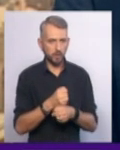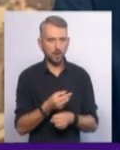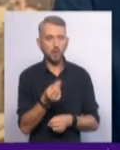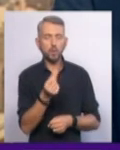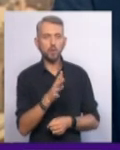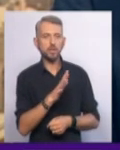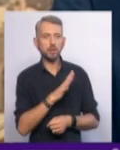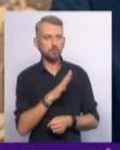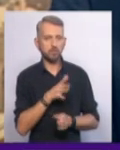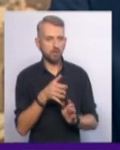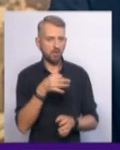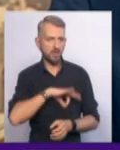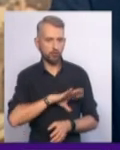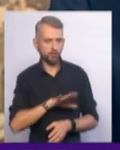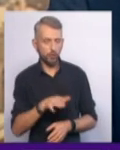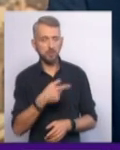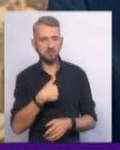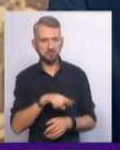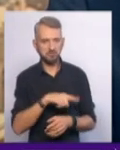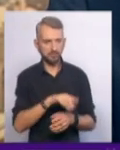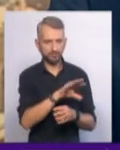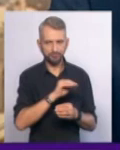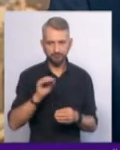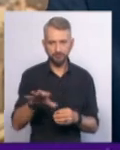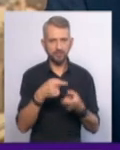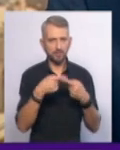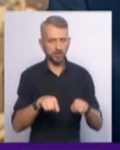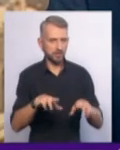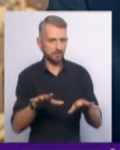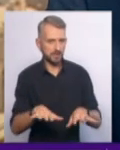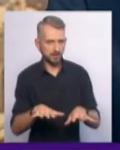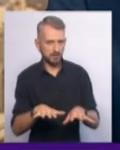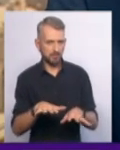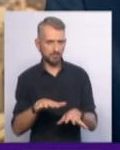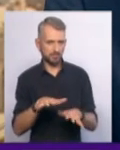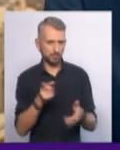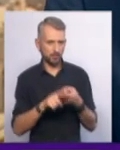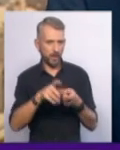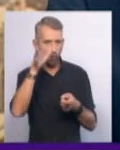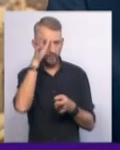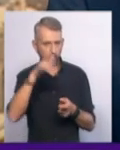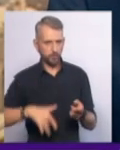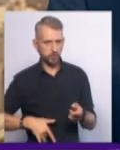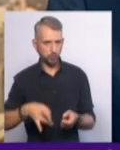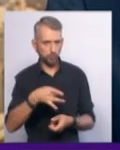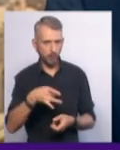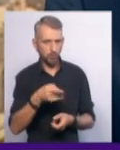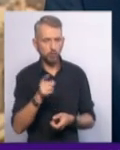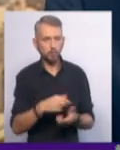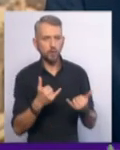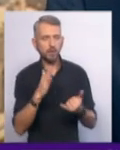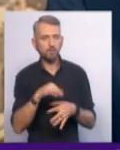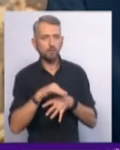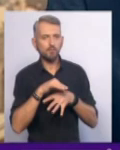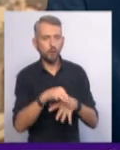були не освоєні, і ми перерозподілили їх на інші об'єкти освітянські в Печерському районі. Тому зараз будуть